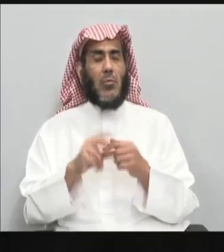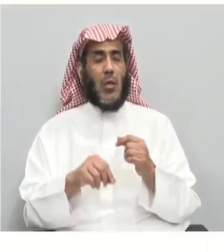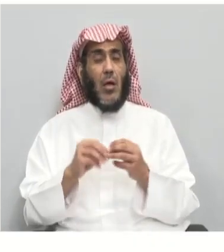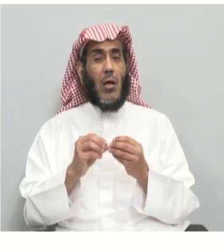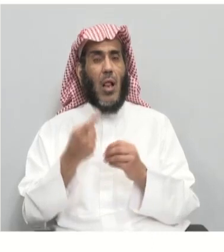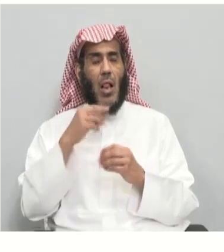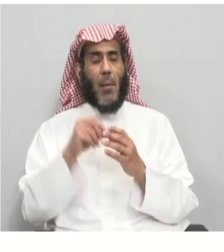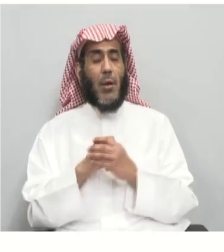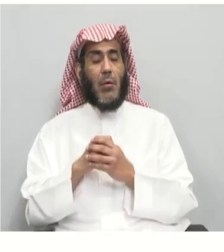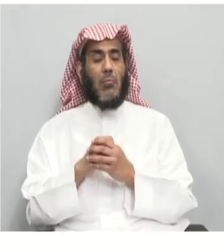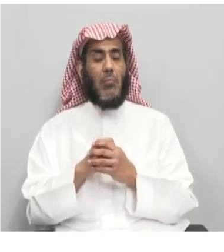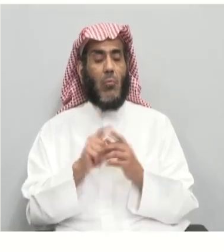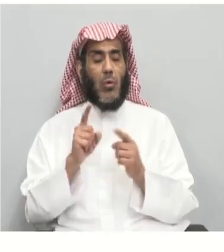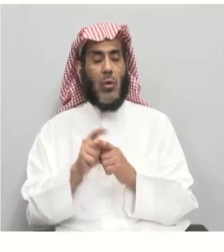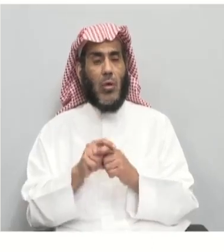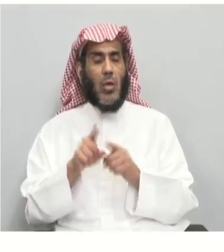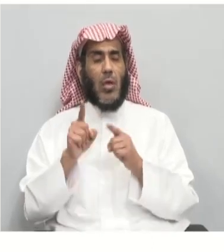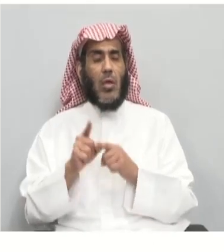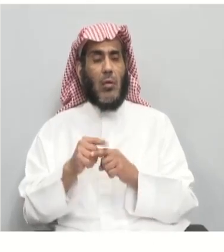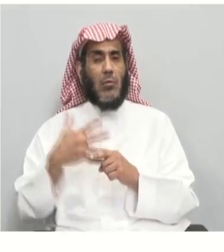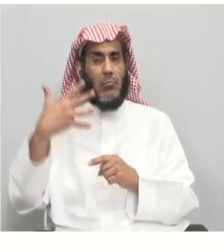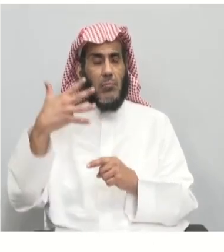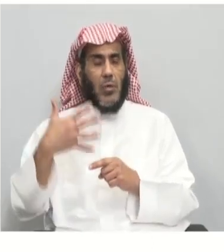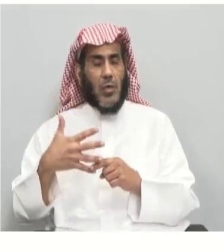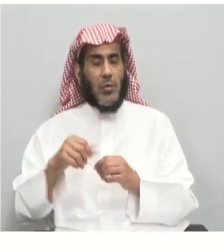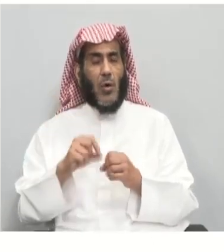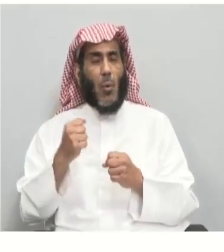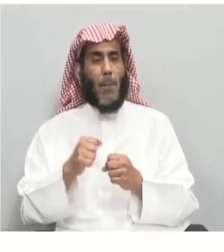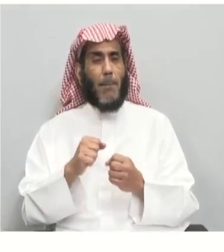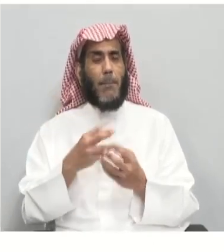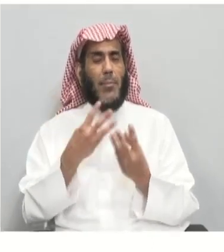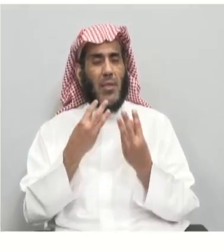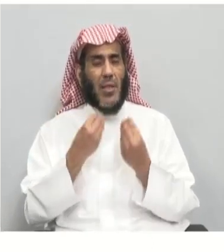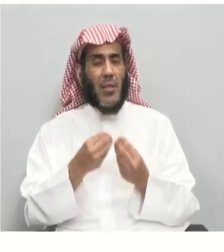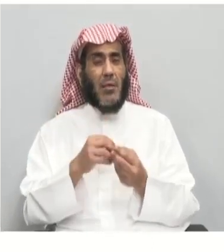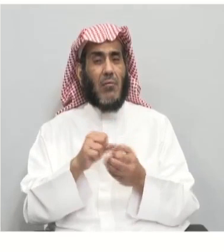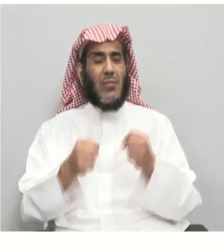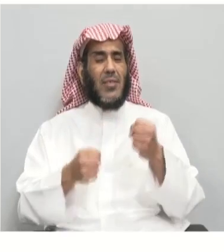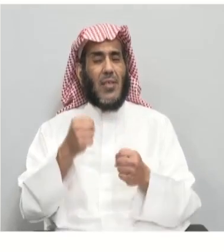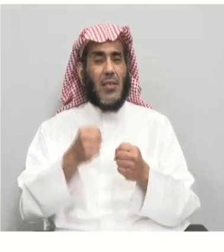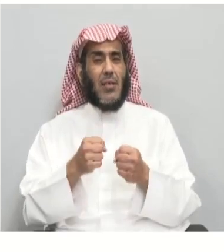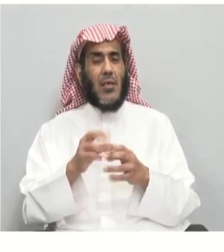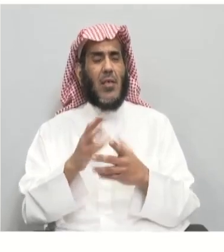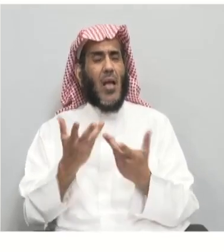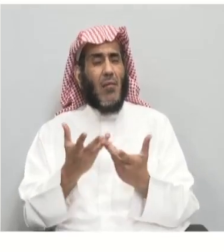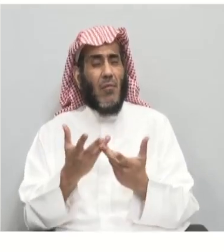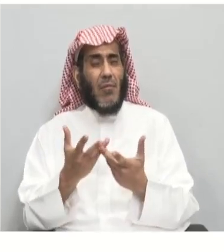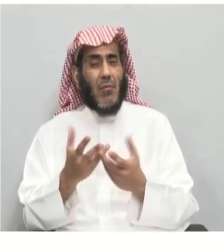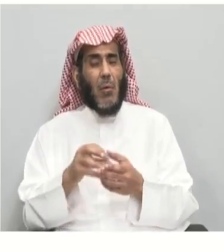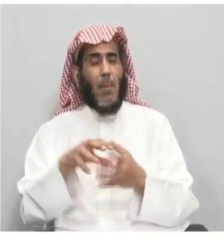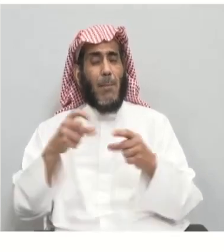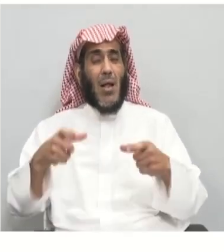الحمراء هنا لدينا شخص يقوم بتنظيف السياره عن طريق